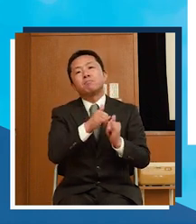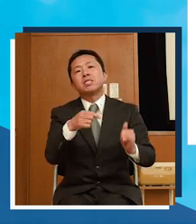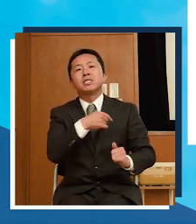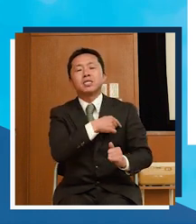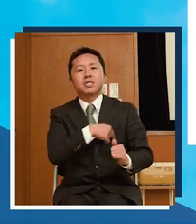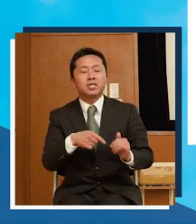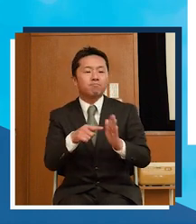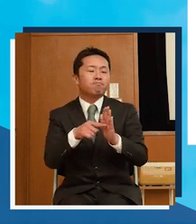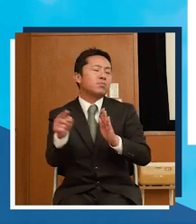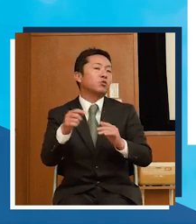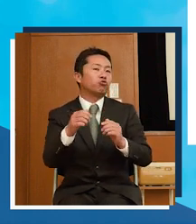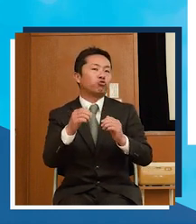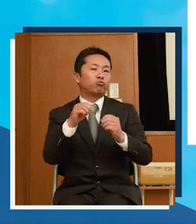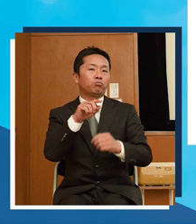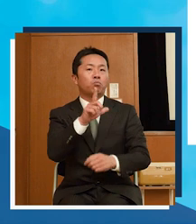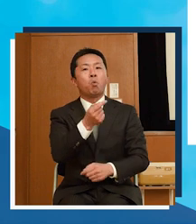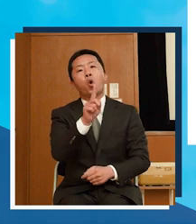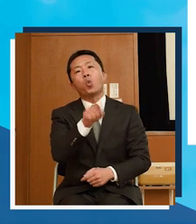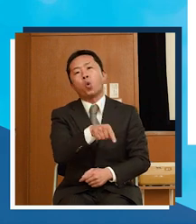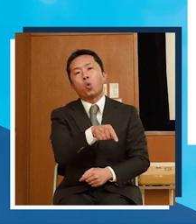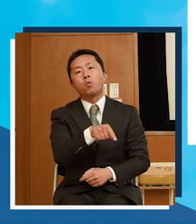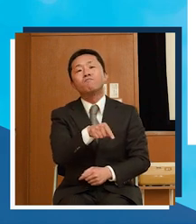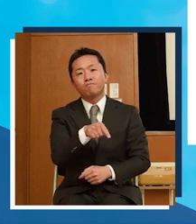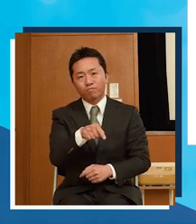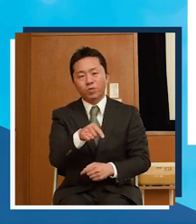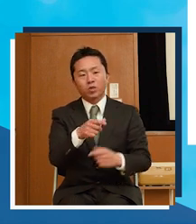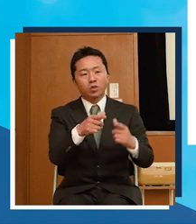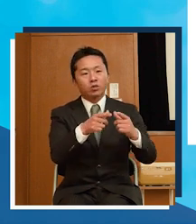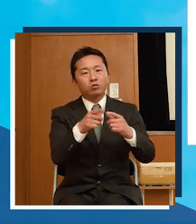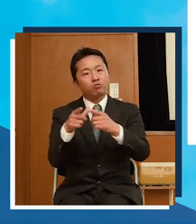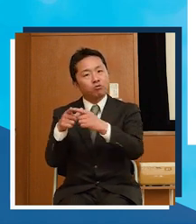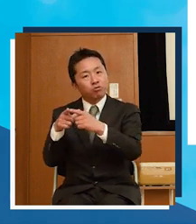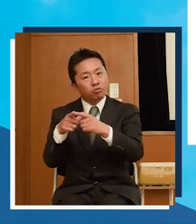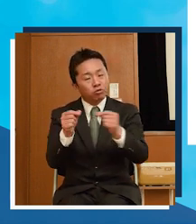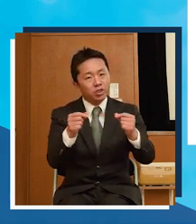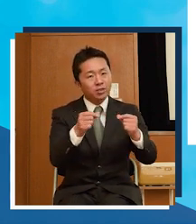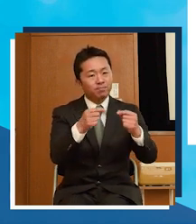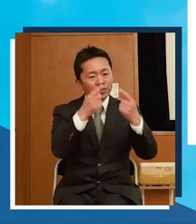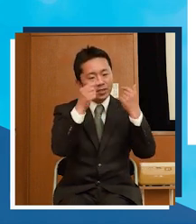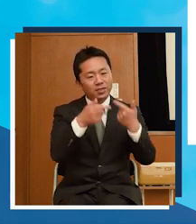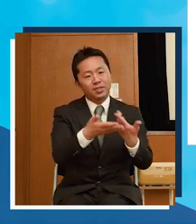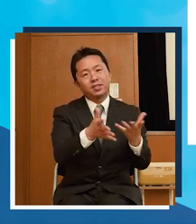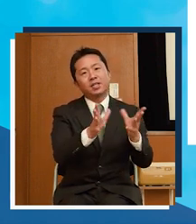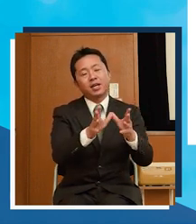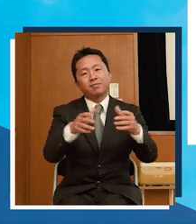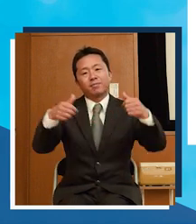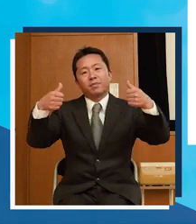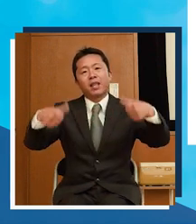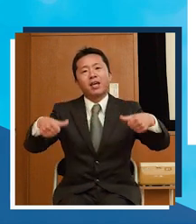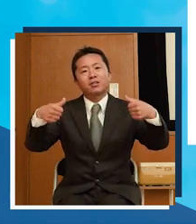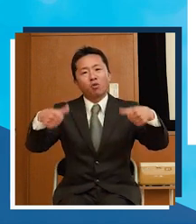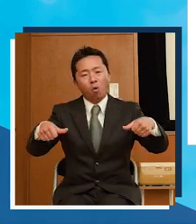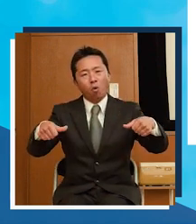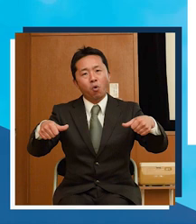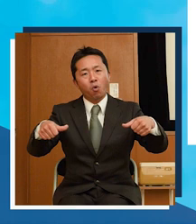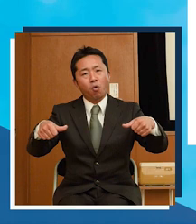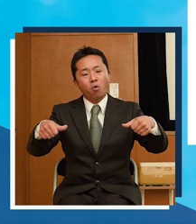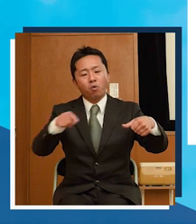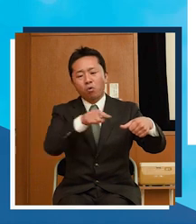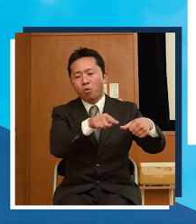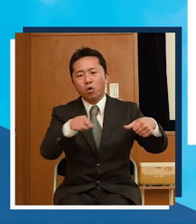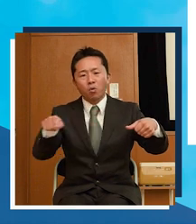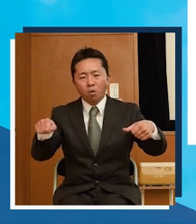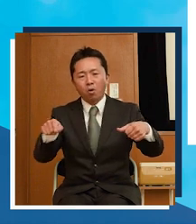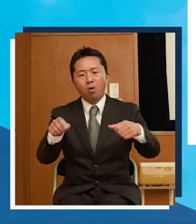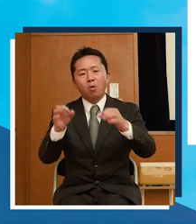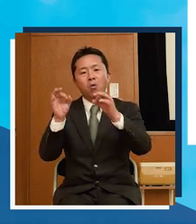国と地方公共団体との関係を対等協力の関係とした地方分権改革の成果すらも